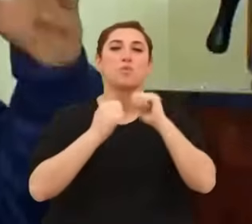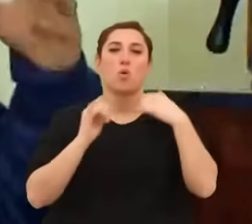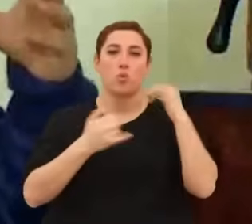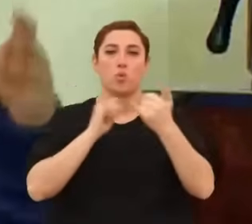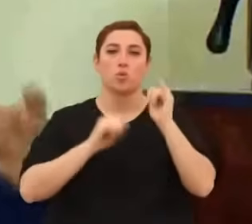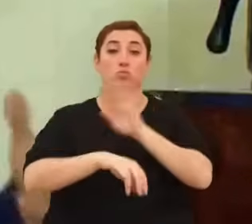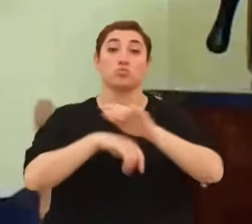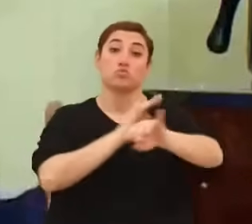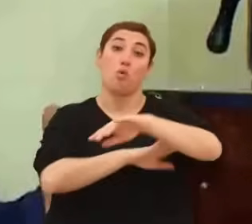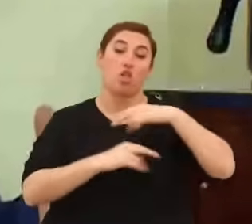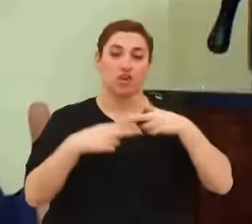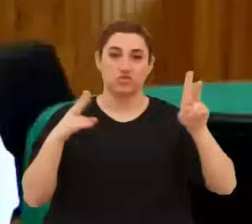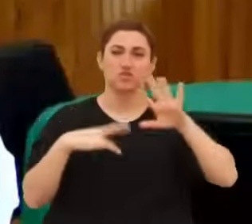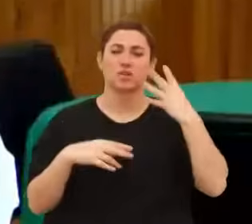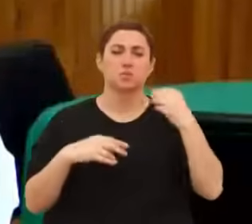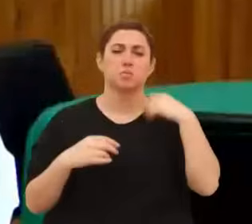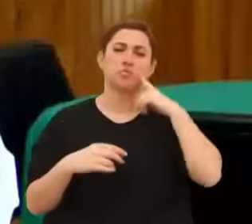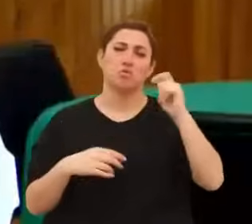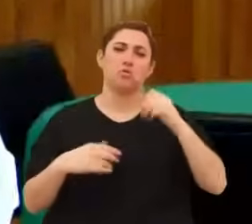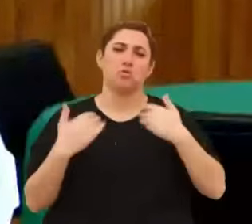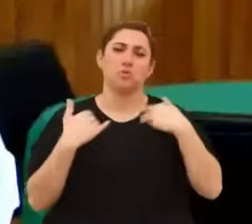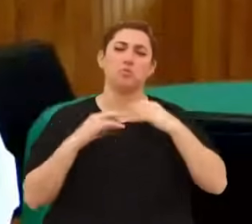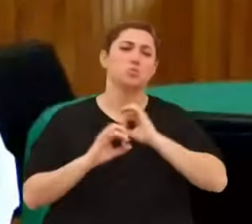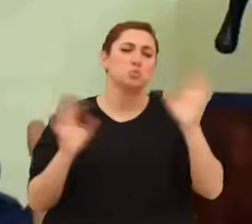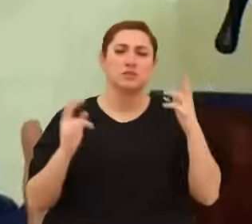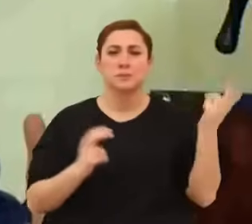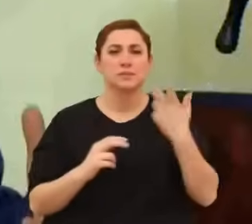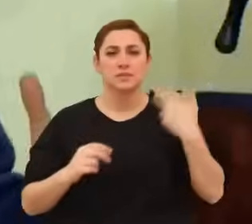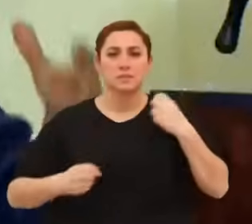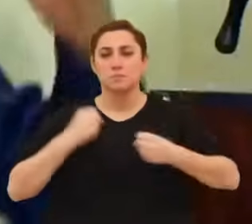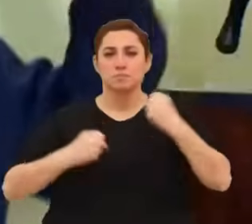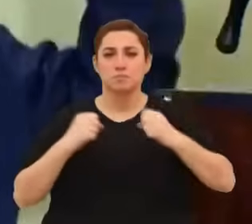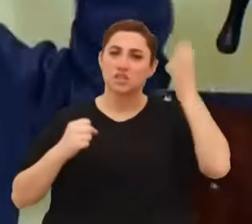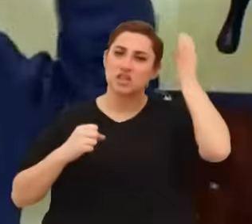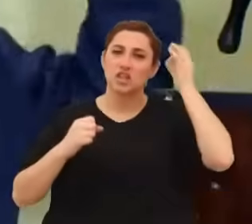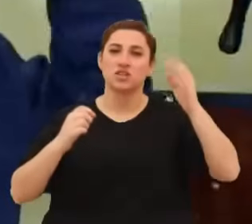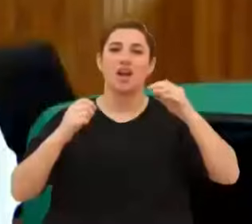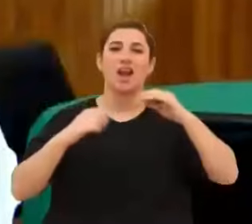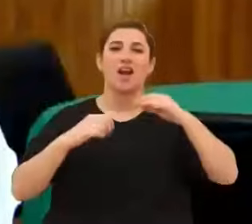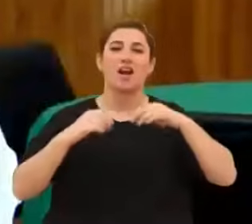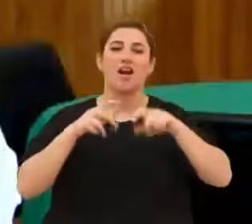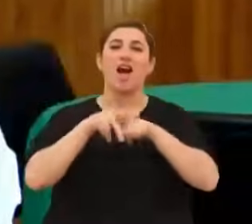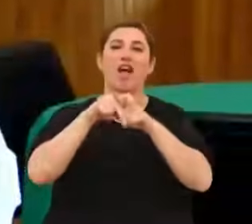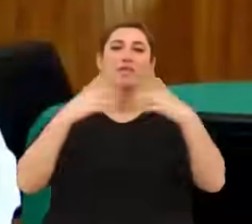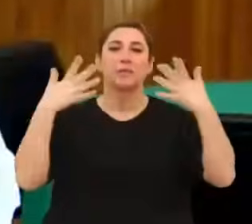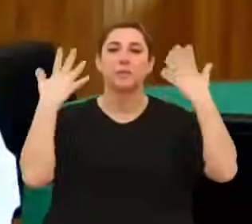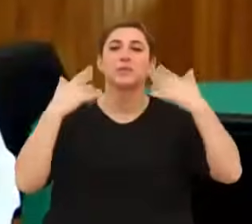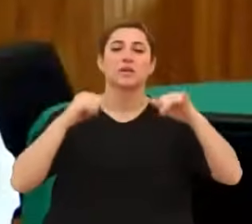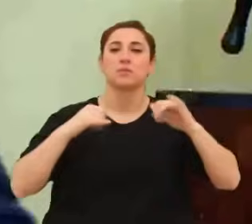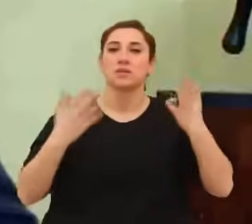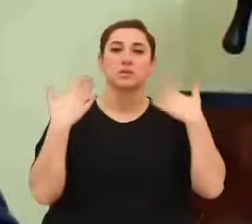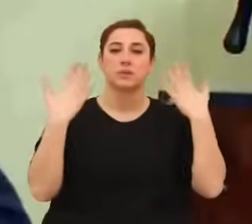açık. Ama göreceksin beni nasıl bir delikanlıyım. Fişek gibi, fırtına gibi esiyorum. Saçlar at yelesi gibi. Böyle nasıl sallanıyor biliyor